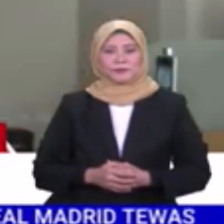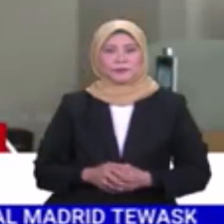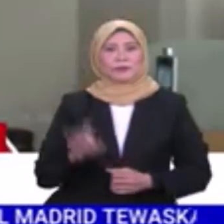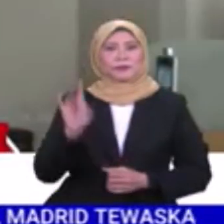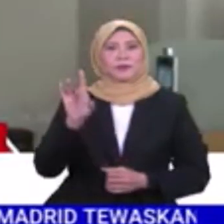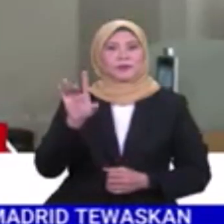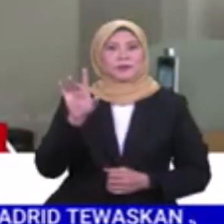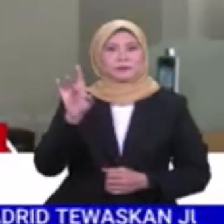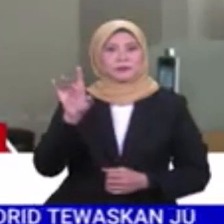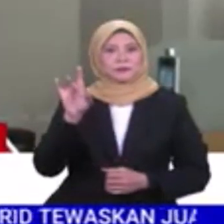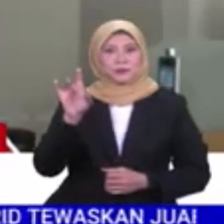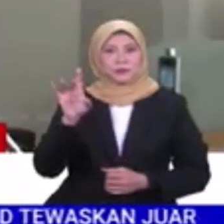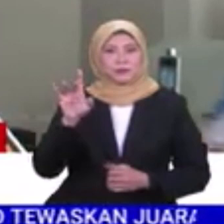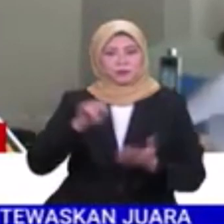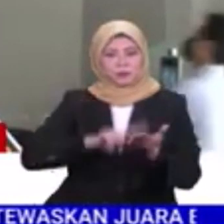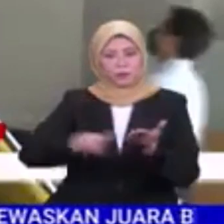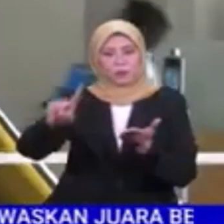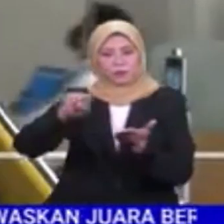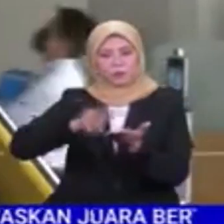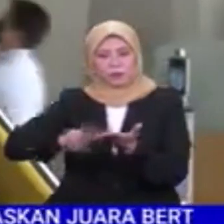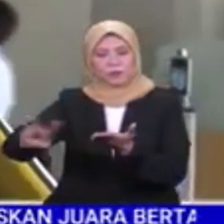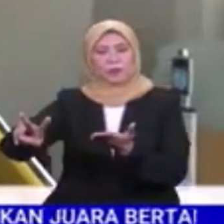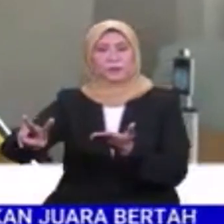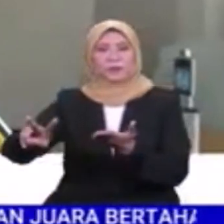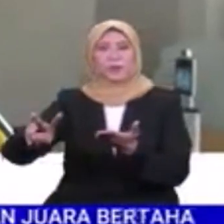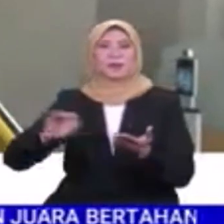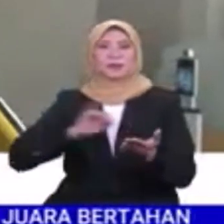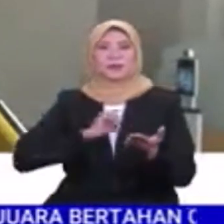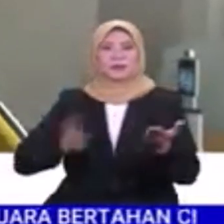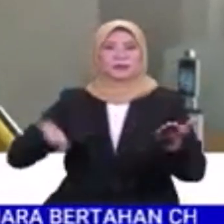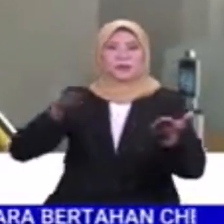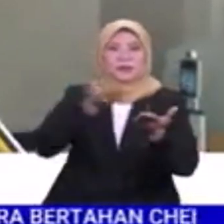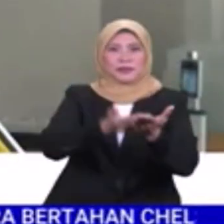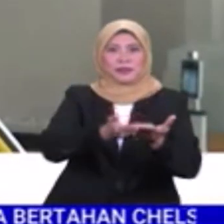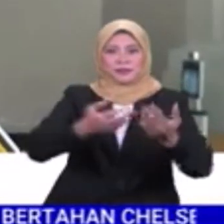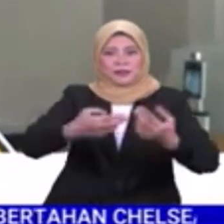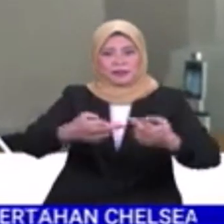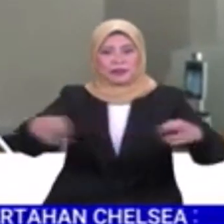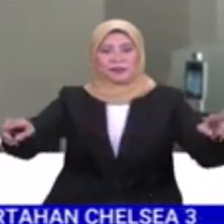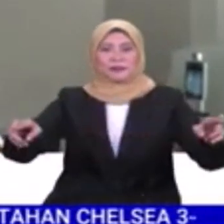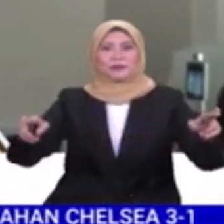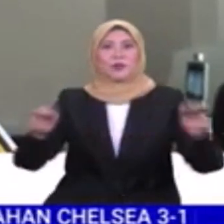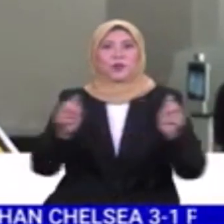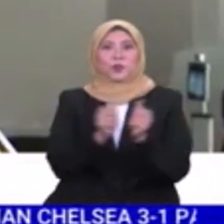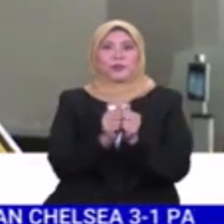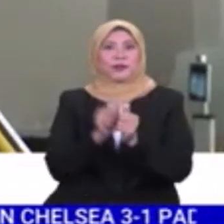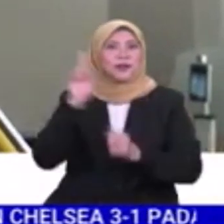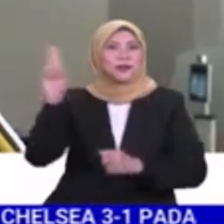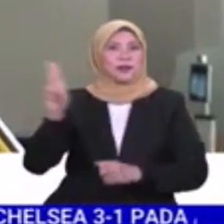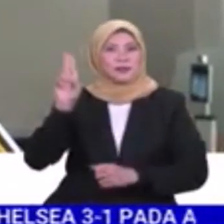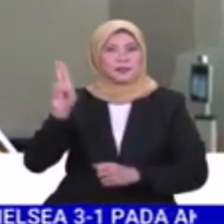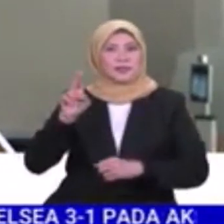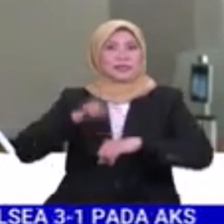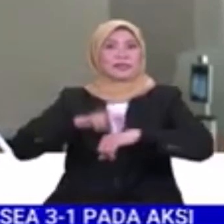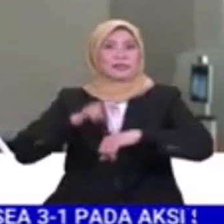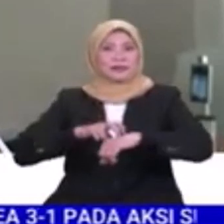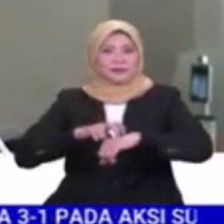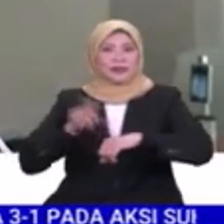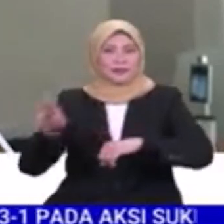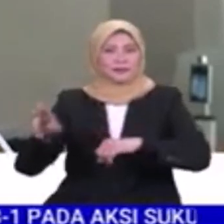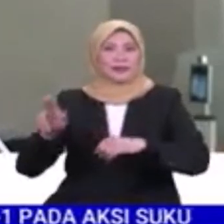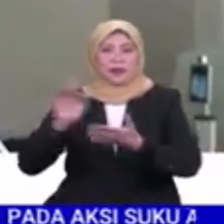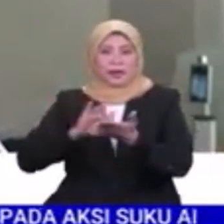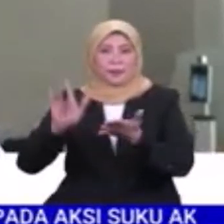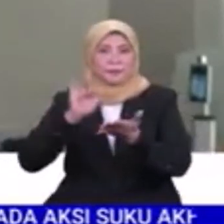InsyaAllah, seminggu dua lagi saya bercadang nak melancarkan bersama Angka Kentang satu apps yang mana